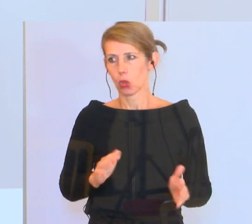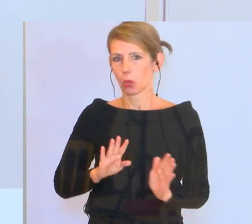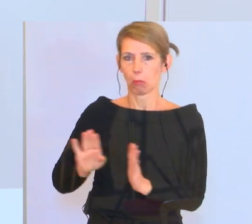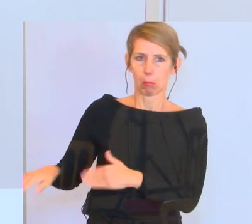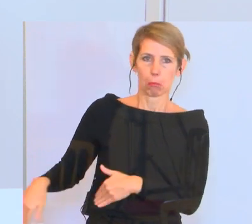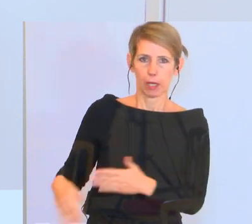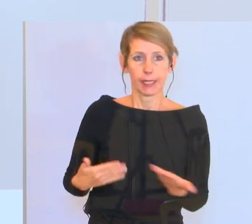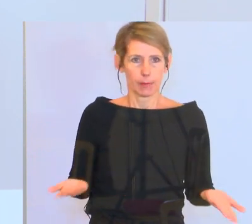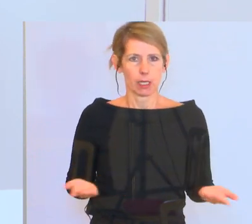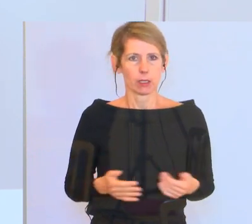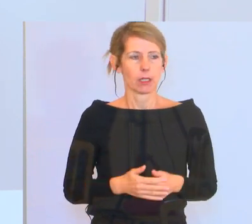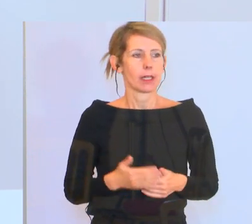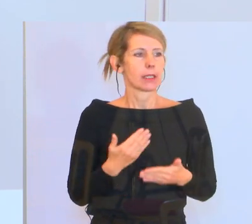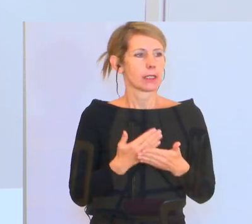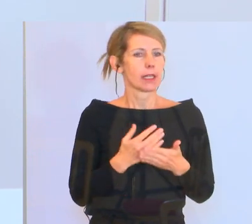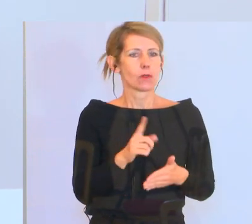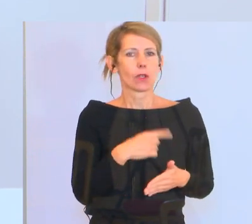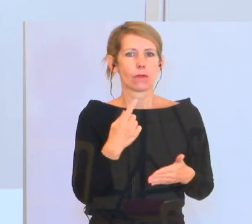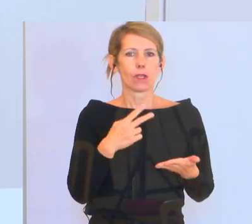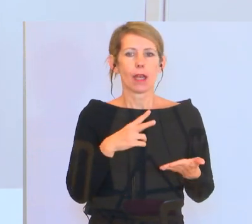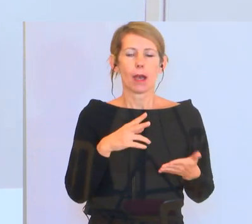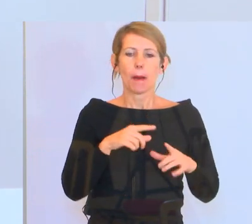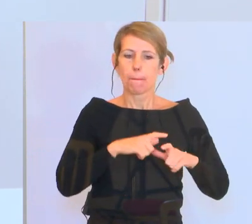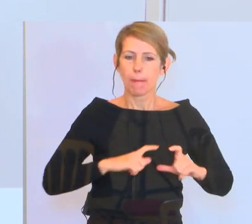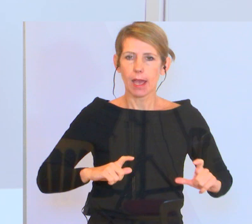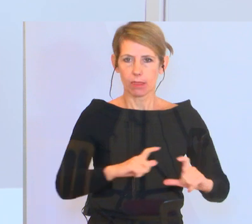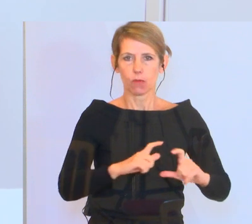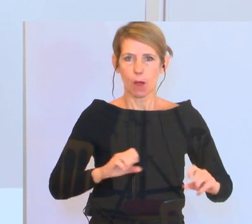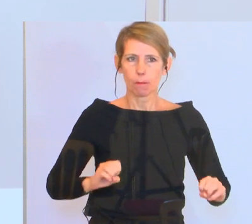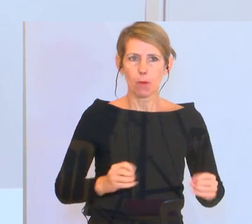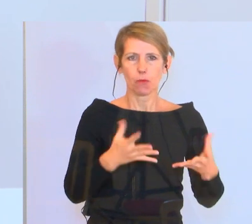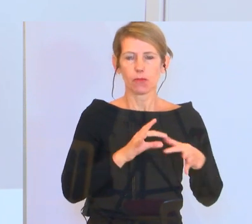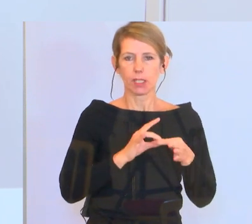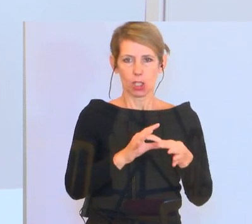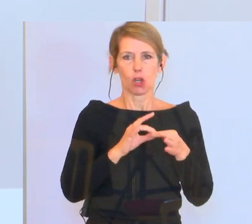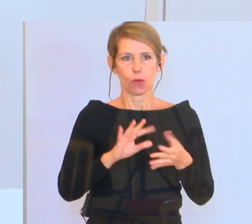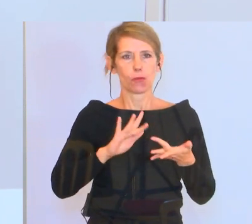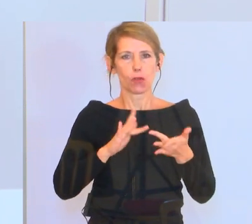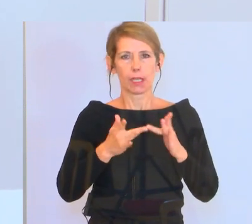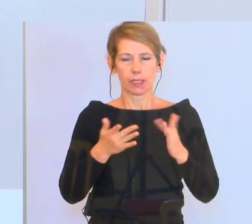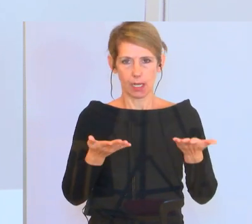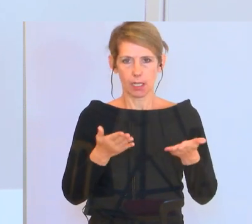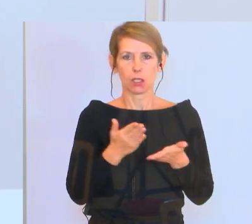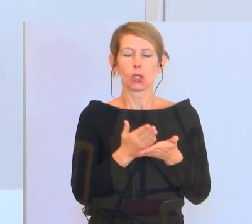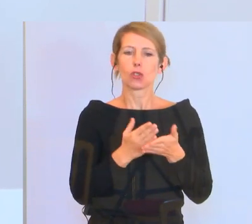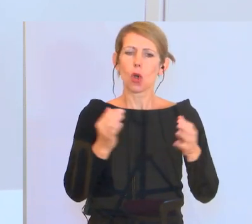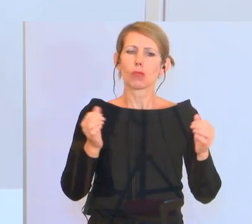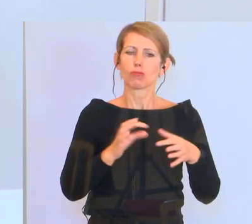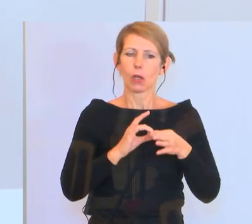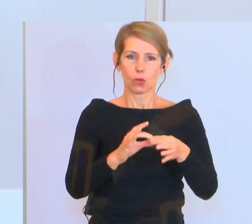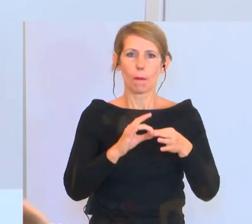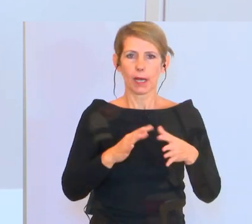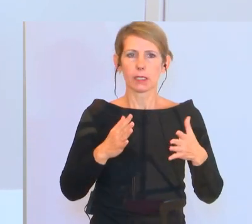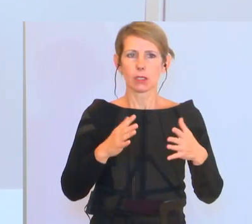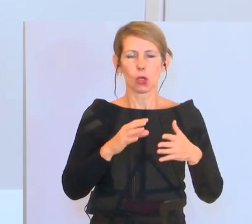Deshalb haben wir mit der Plattform Fit for Internet diese Kooperation abgestellt und